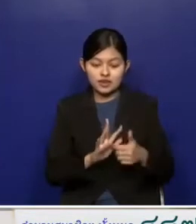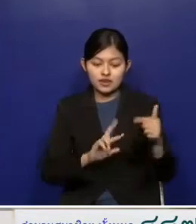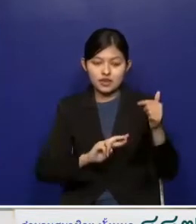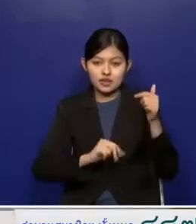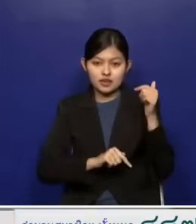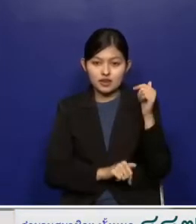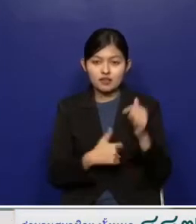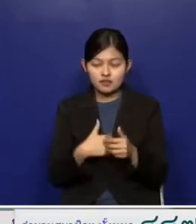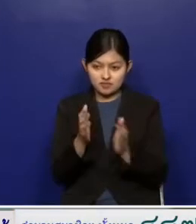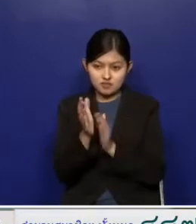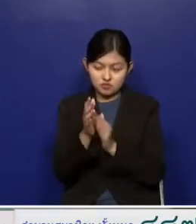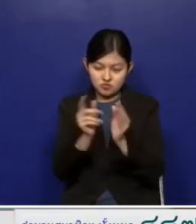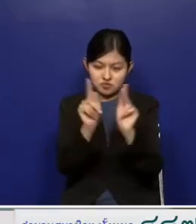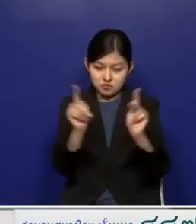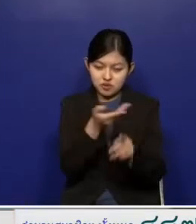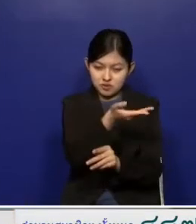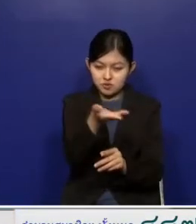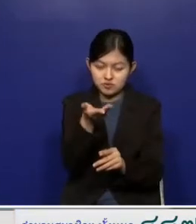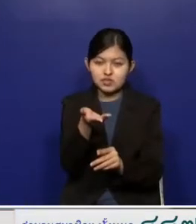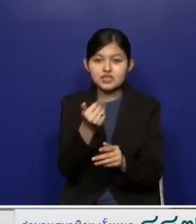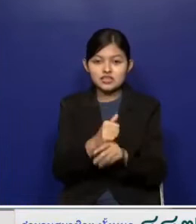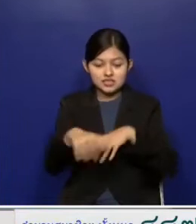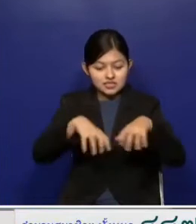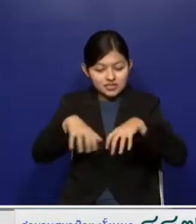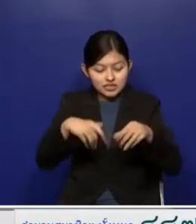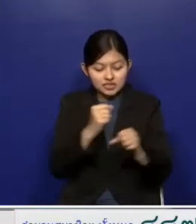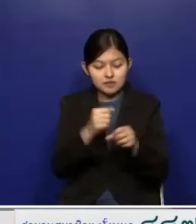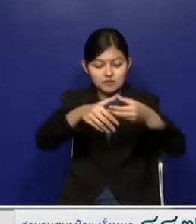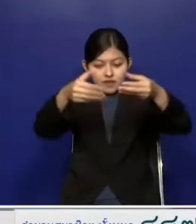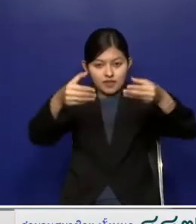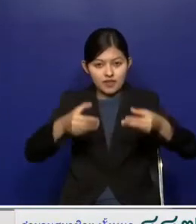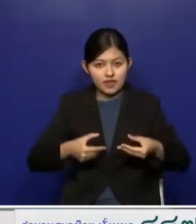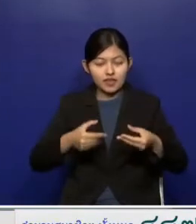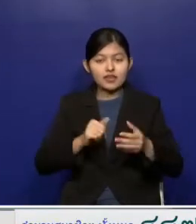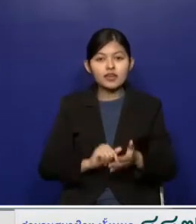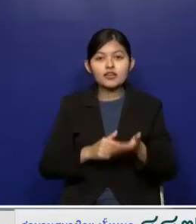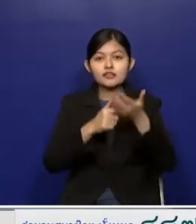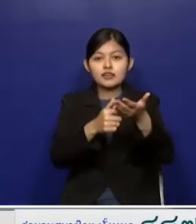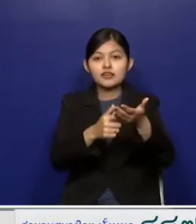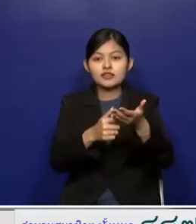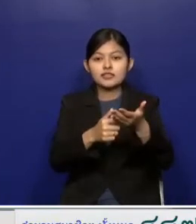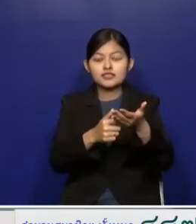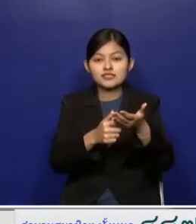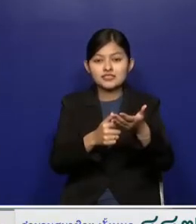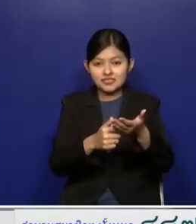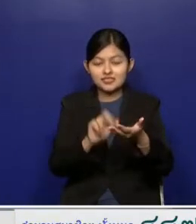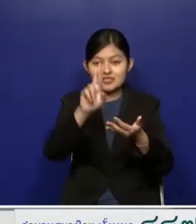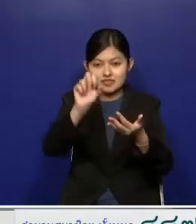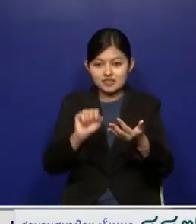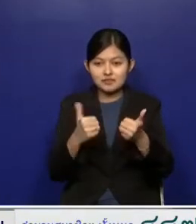อชนชม คณะก completa นุนี้ที่จัทำรายงาน ช่บับนี้ขึ้นมาแล้วก็หน้żenieถ่สภา